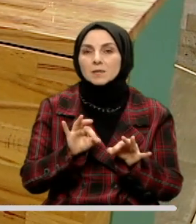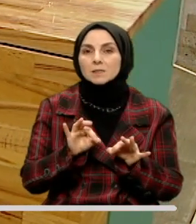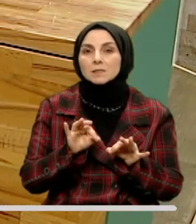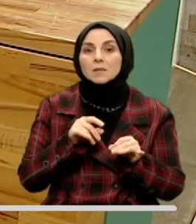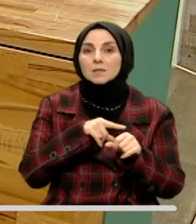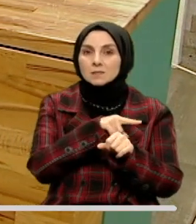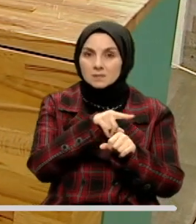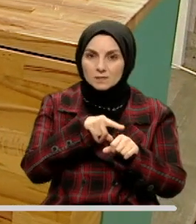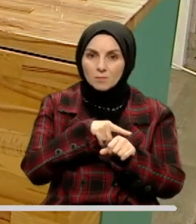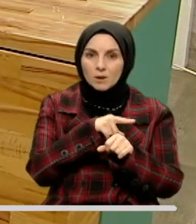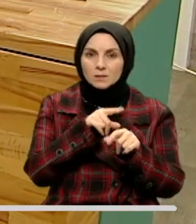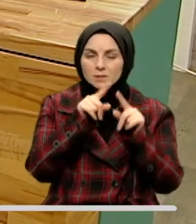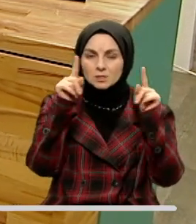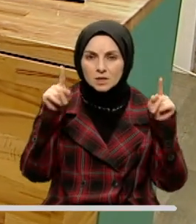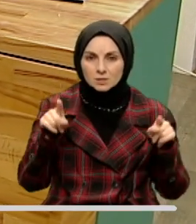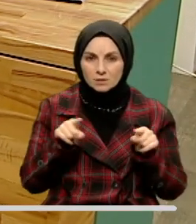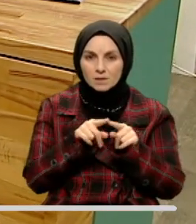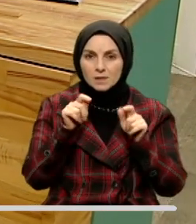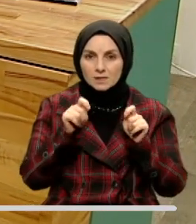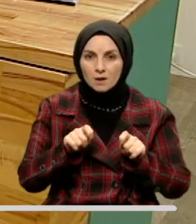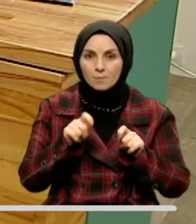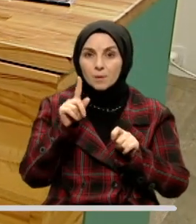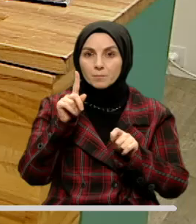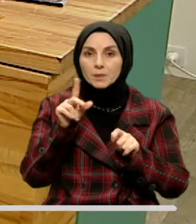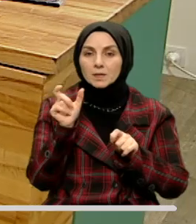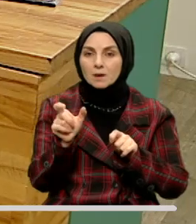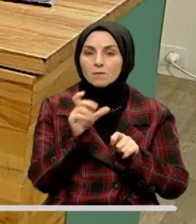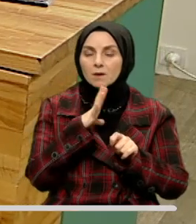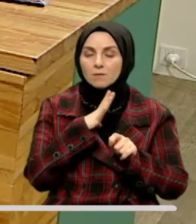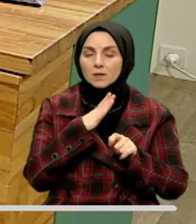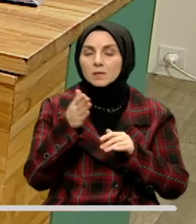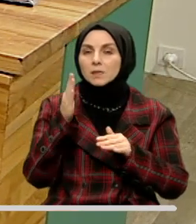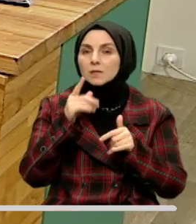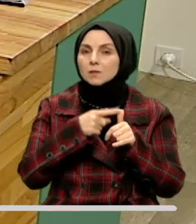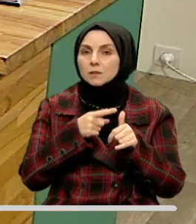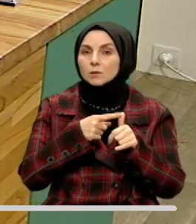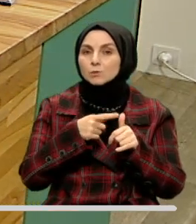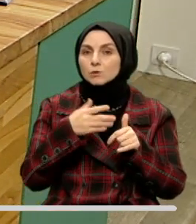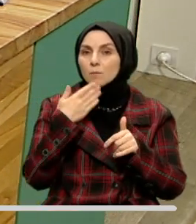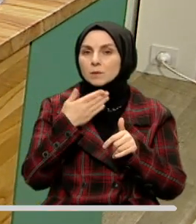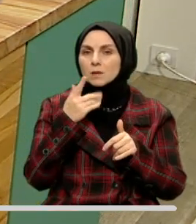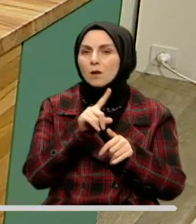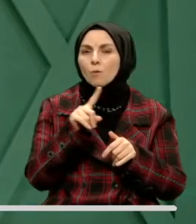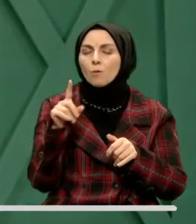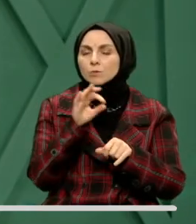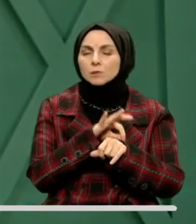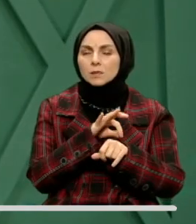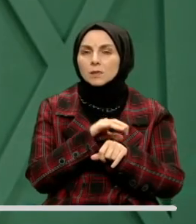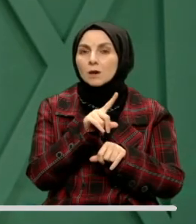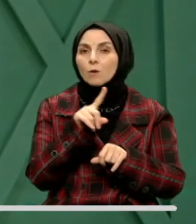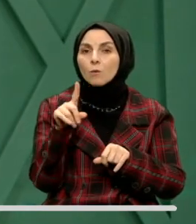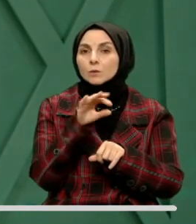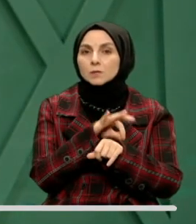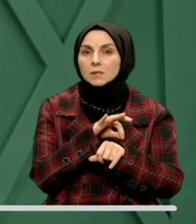zamanı çerçeveleme diye bir kavram var. Saati çerçeveleme. İlk başlangıçta mesela 10 dakika. Ben 10